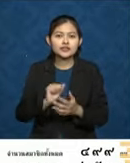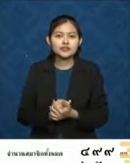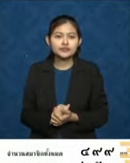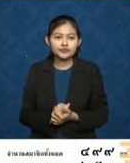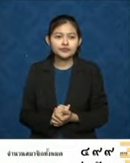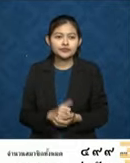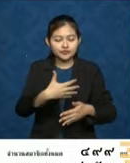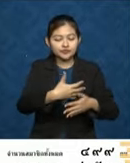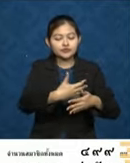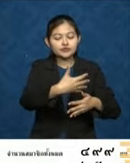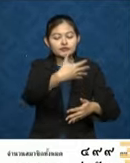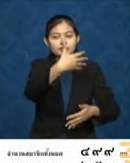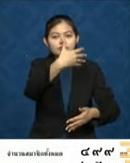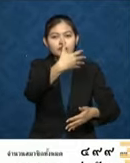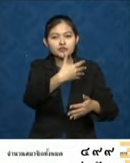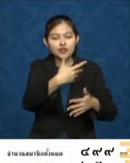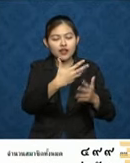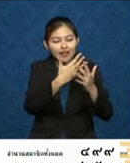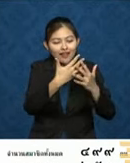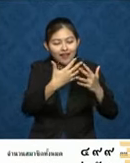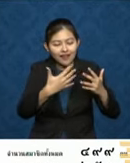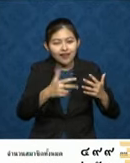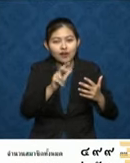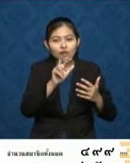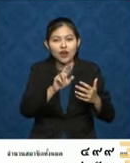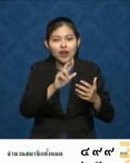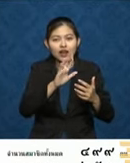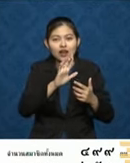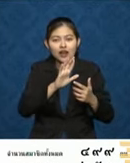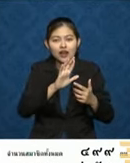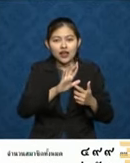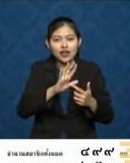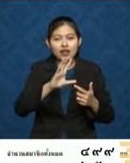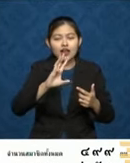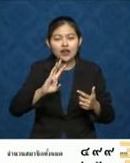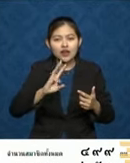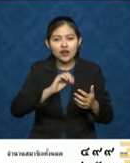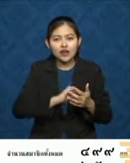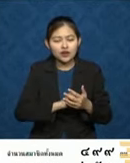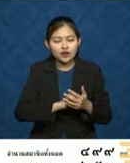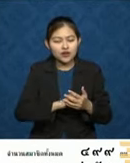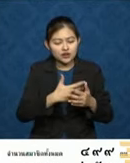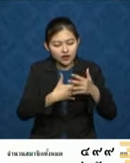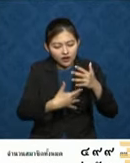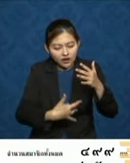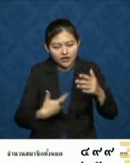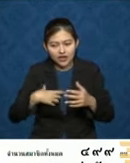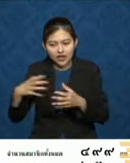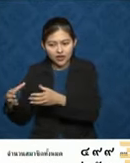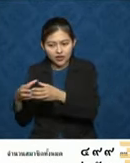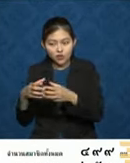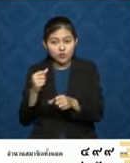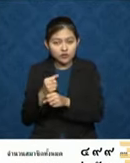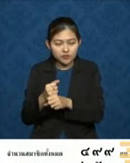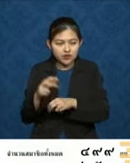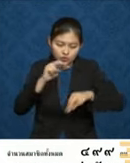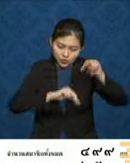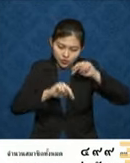รั้วเนี่ยมีรอยร้าวนะครับแล้วก็มีน้ำซึมอยากจะให้หน่วยงานที่เกี่ยวข้องหลังจากที่น้ำรถเนี่ย